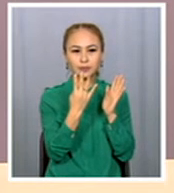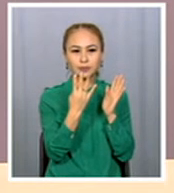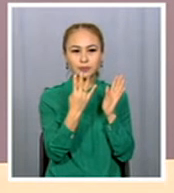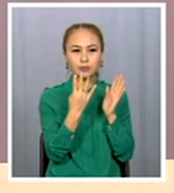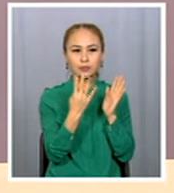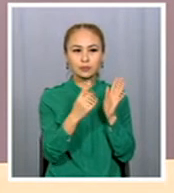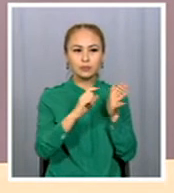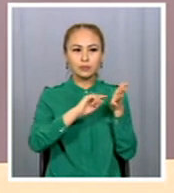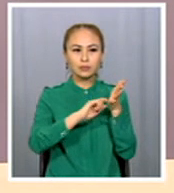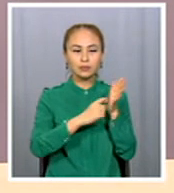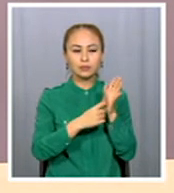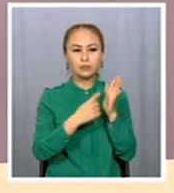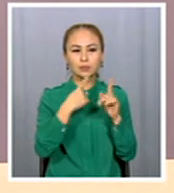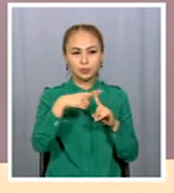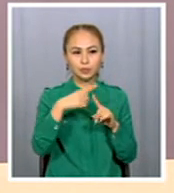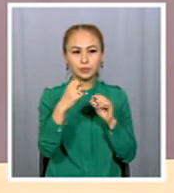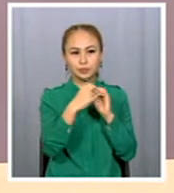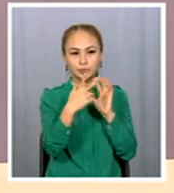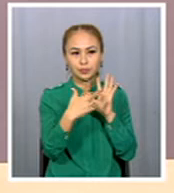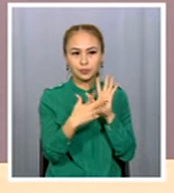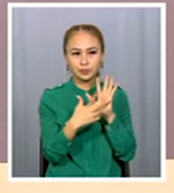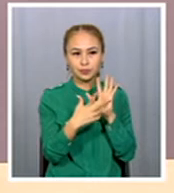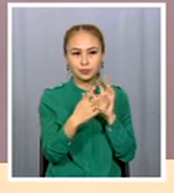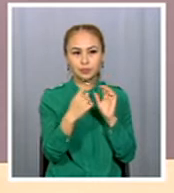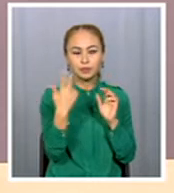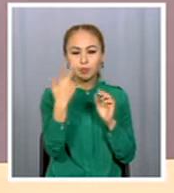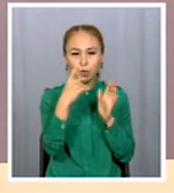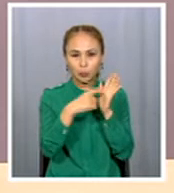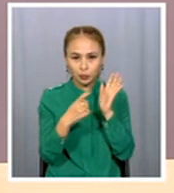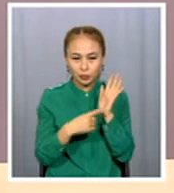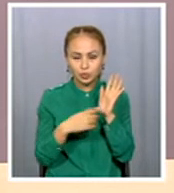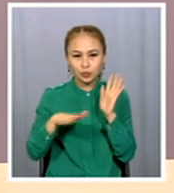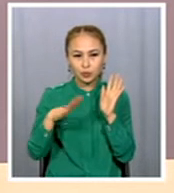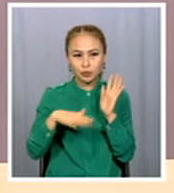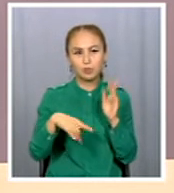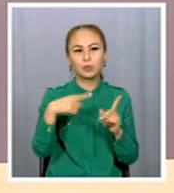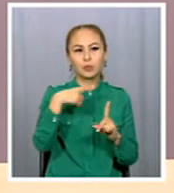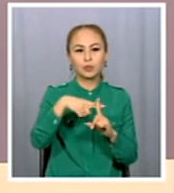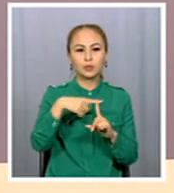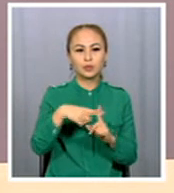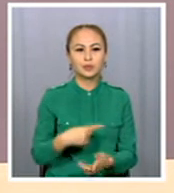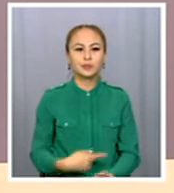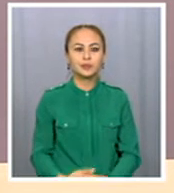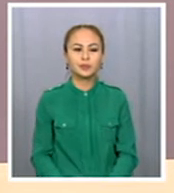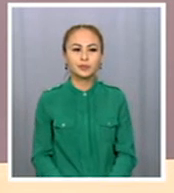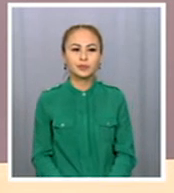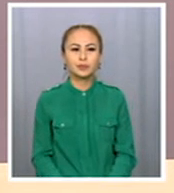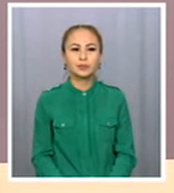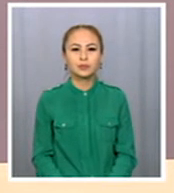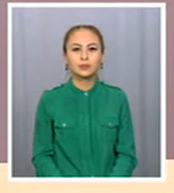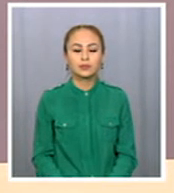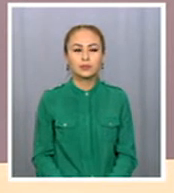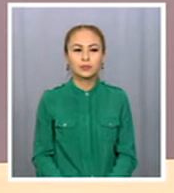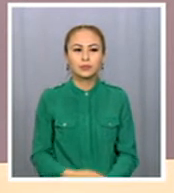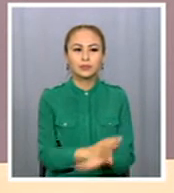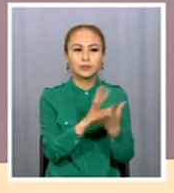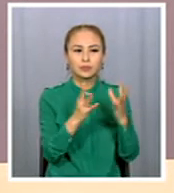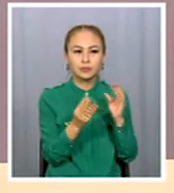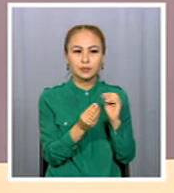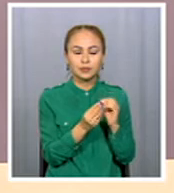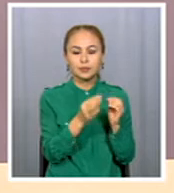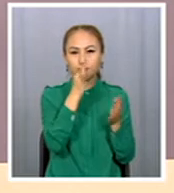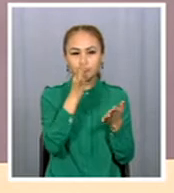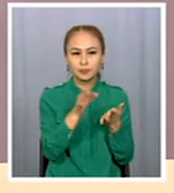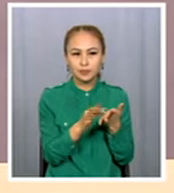амалы, үшінші, бөлу амалы, төртінші, қосу амалы орындалады. Демек, өрнектің